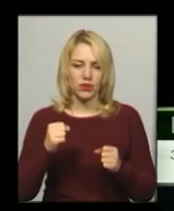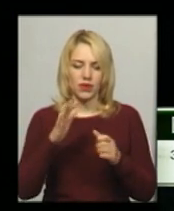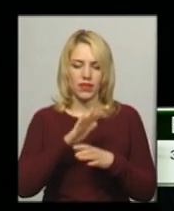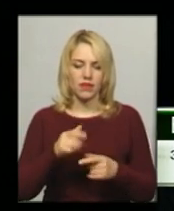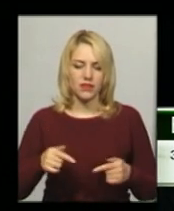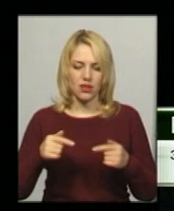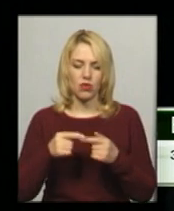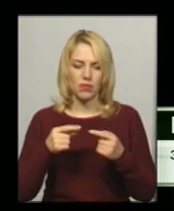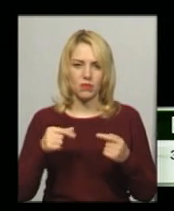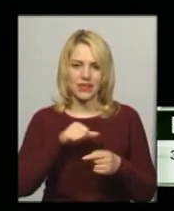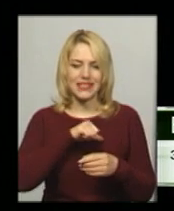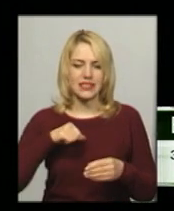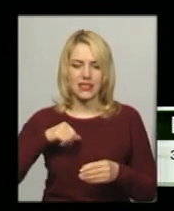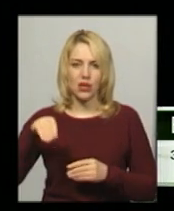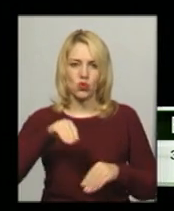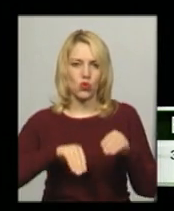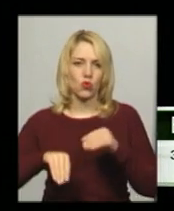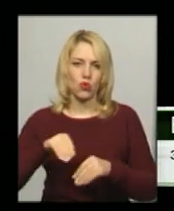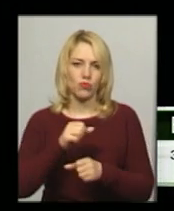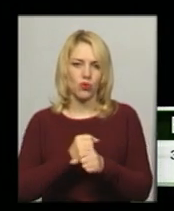невстановленого предмету, саморобного невстановленого предмету,